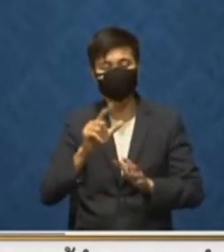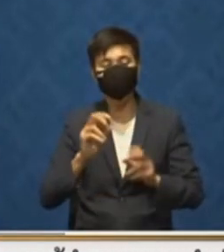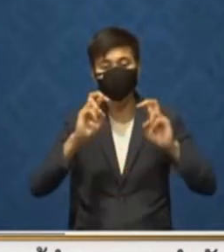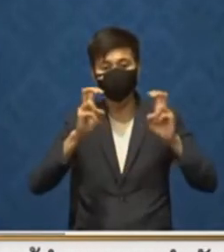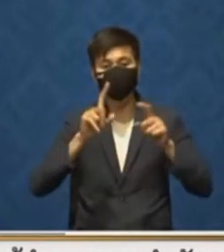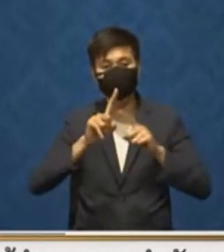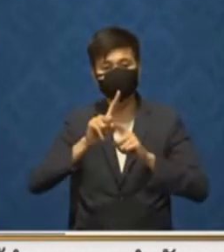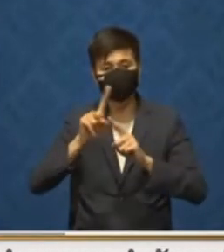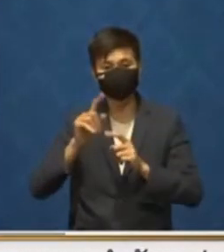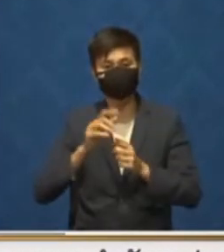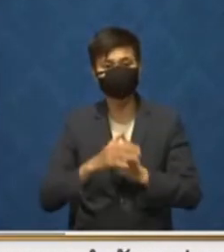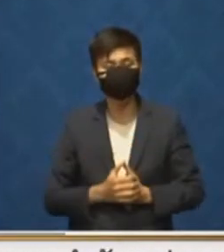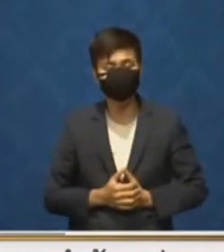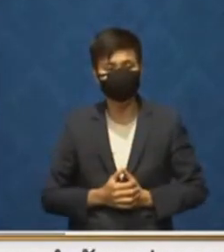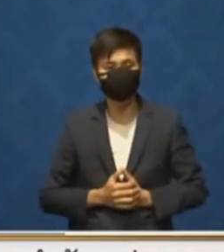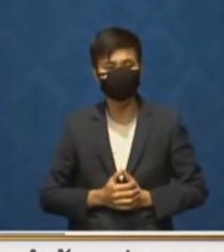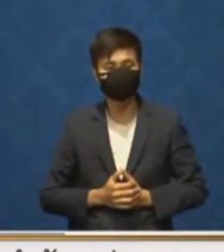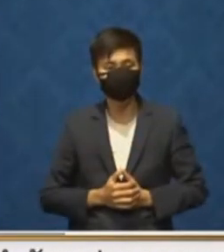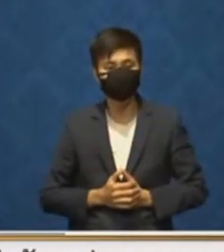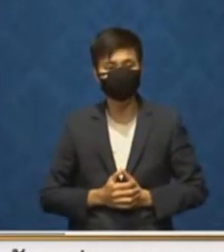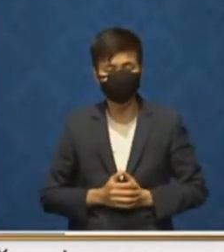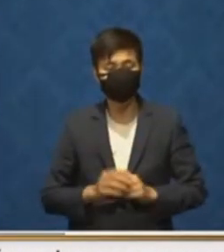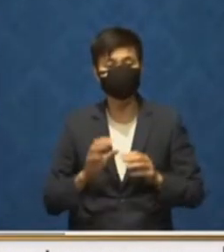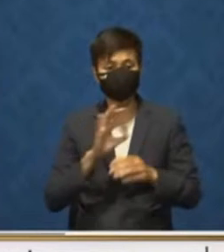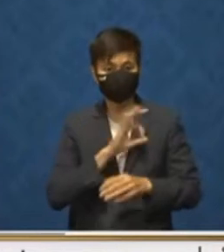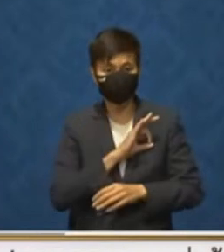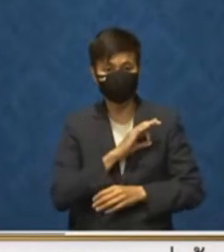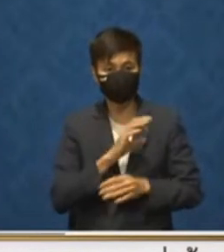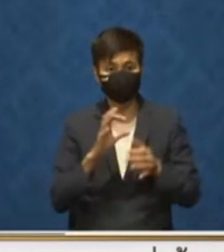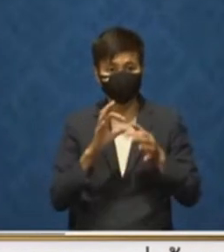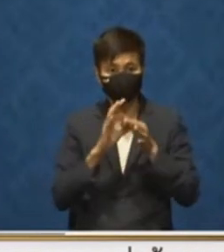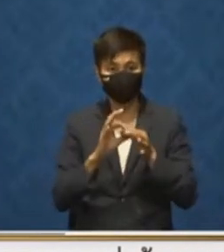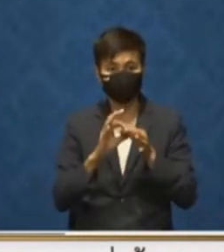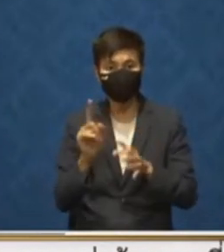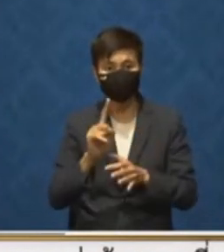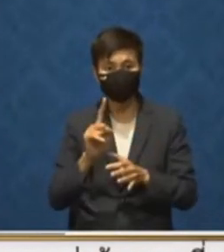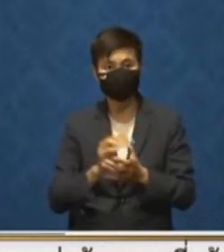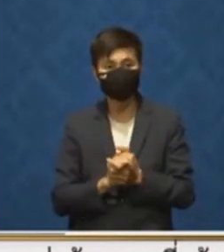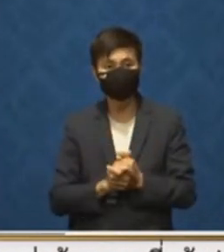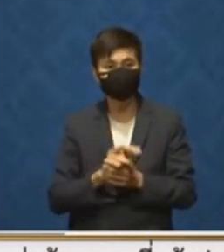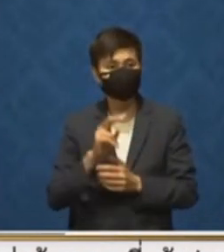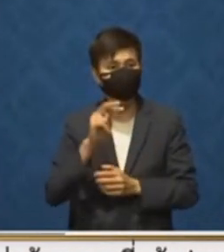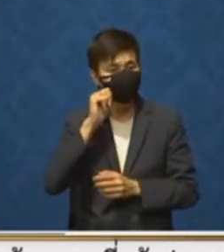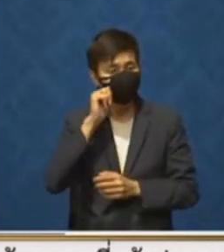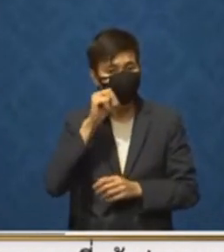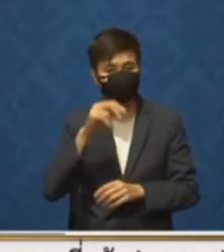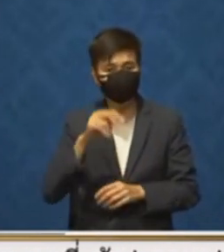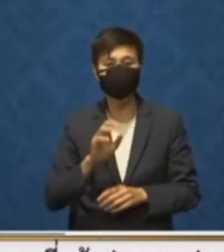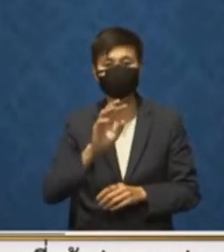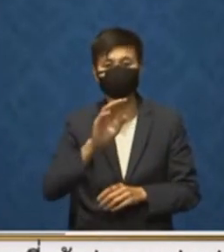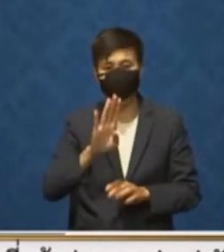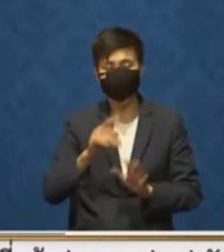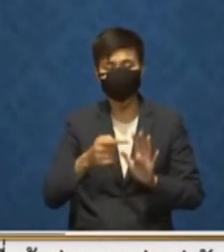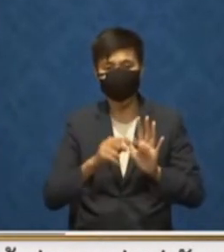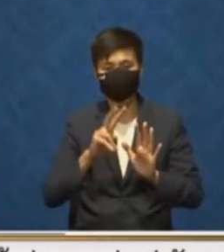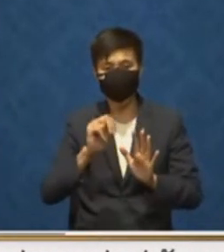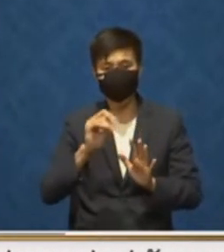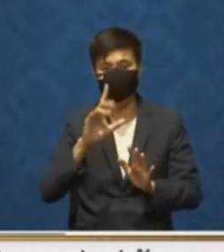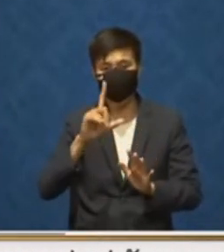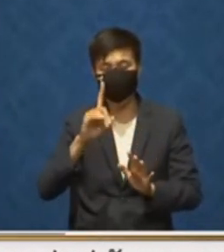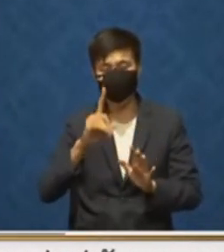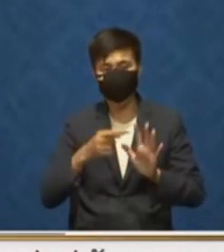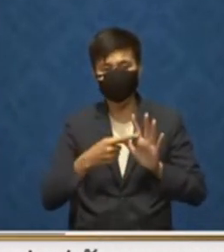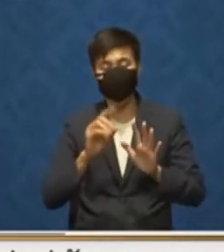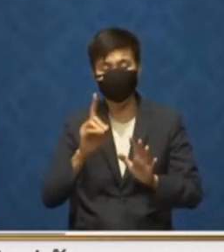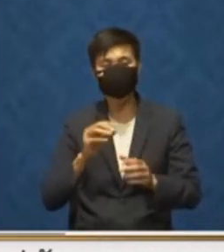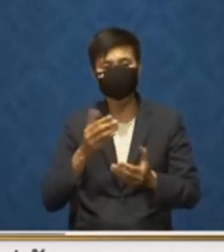ครับจะสมาชิกได้มีความเป็นห่วงประเด็นเรื่องที่กรมที่ก่อนนะดำใดจัดซื้อน้ำบาดาลไปหลายขวดนะครับอันนี้ต้องขอขอบคุณ